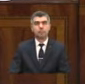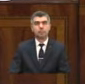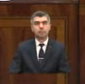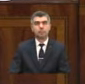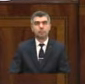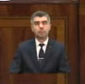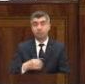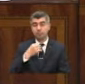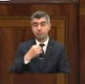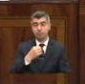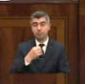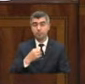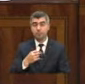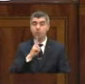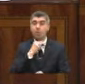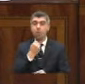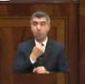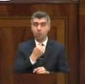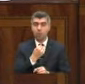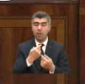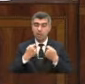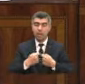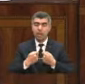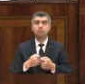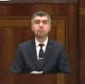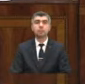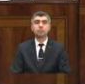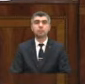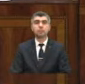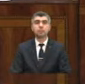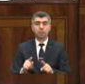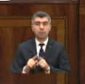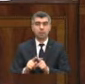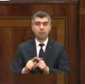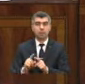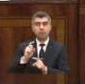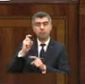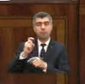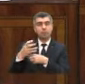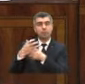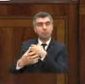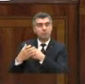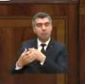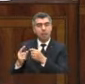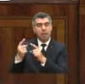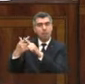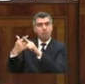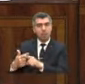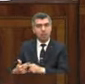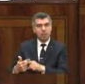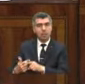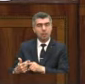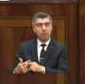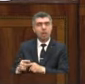خلال هذه الحكومه ديالكم سيد الوزير سيد الرئيس جبتوا المساهمه المهنيه الموحده خلال القانون الماليه، صوتنا على